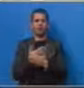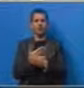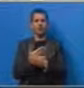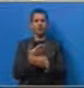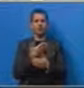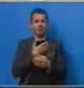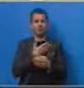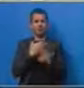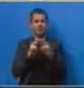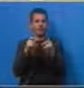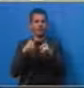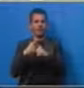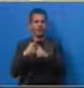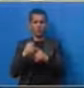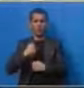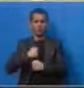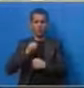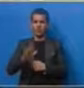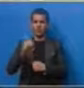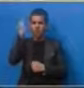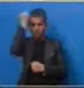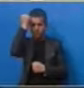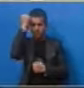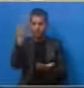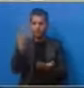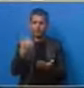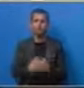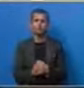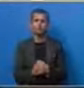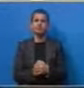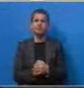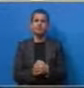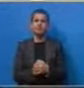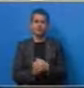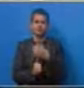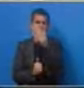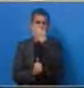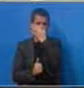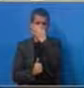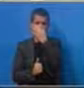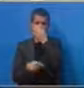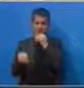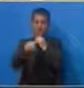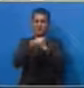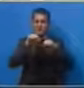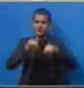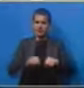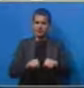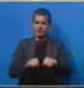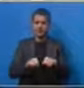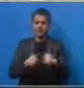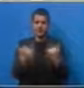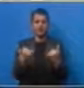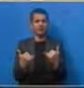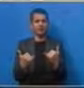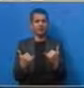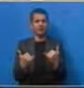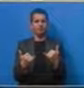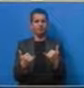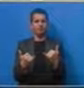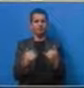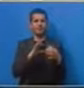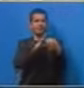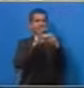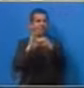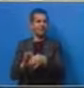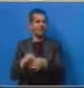të Kosovës respektivisht në ushtrinë e Kosovës. Pra, ju si qeveri e tashme trashëgimtare